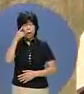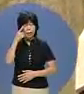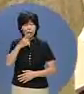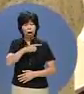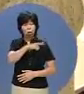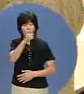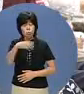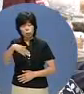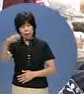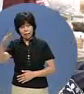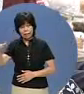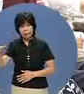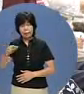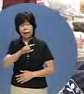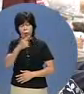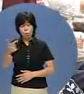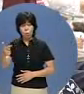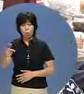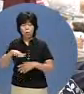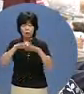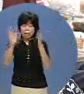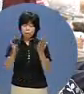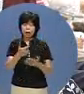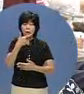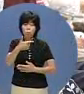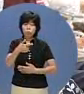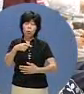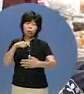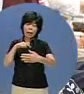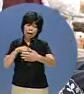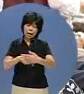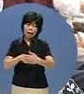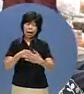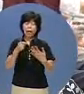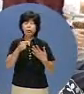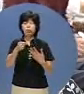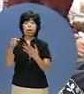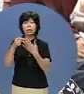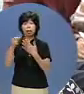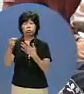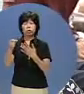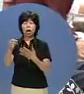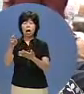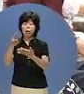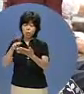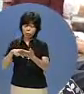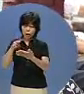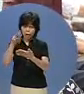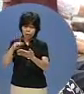ど6題の中から入選作品が次々と読み上げられました。